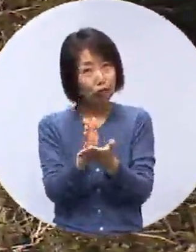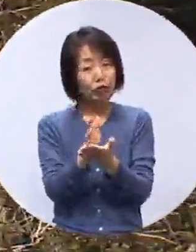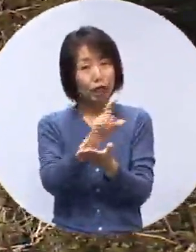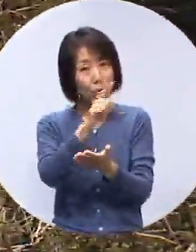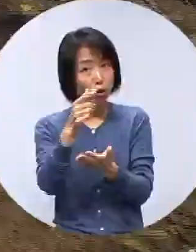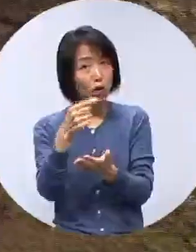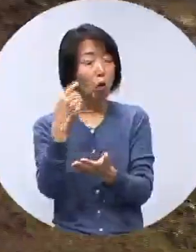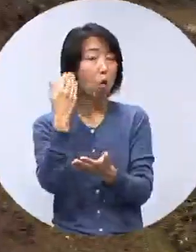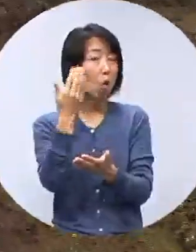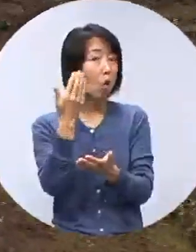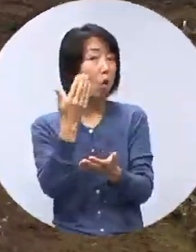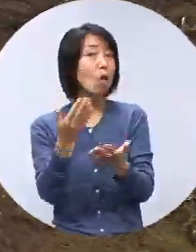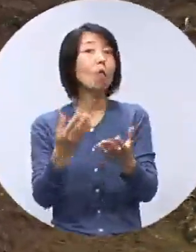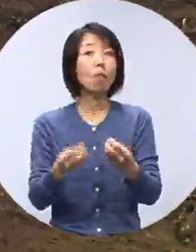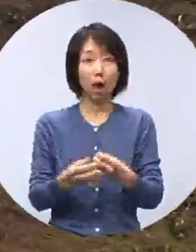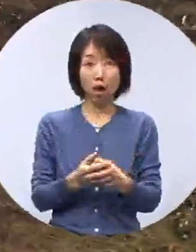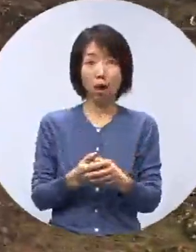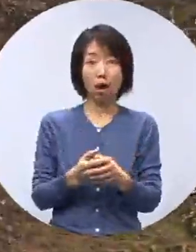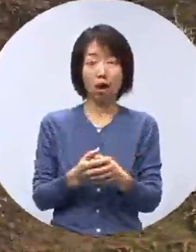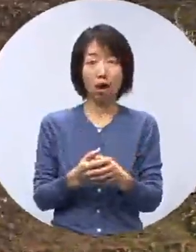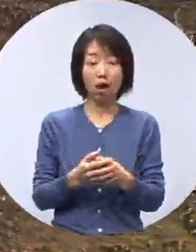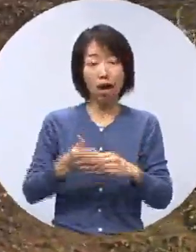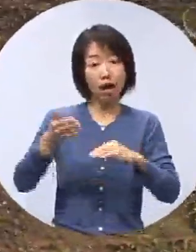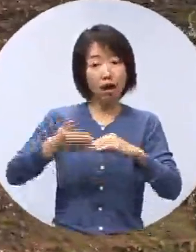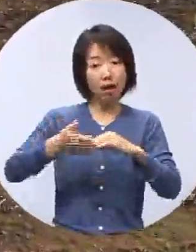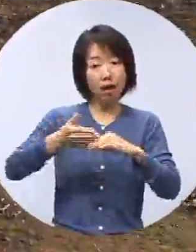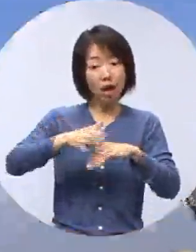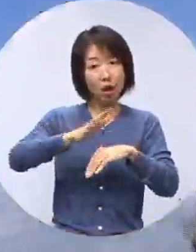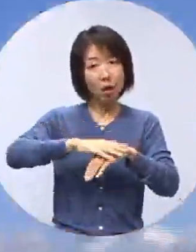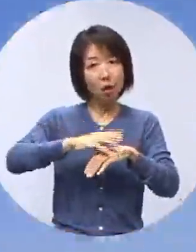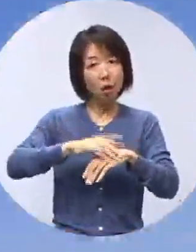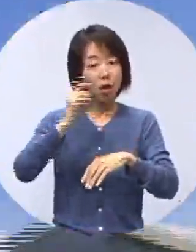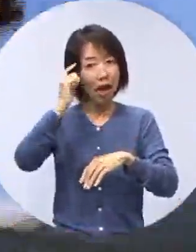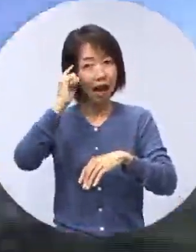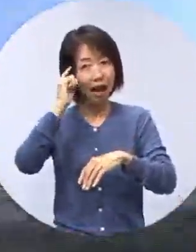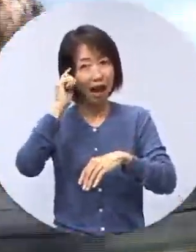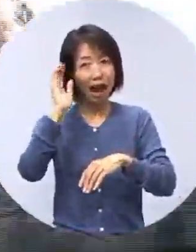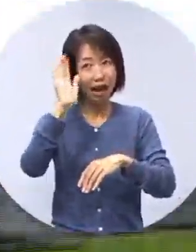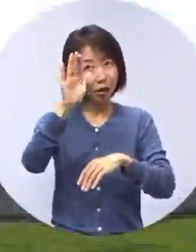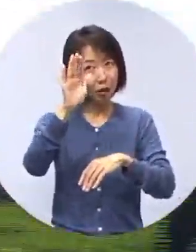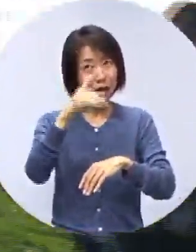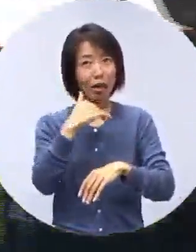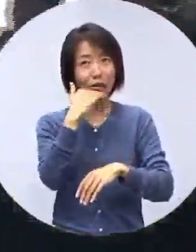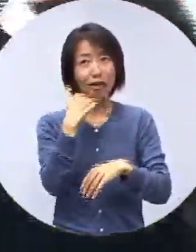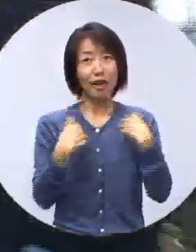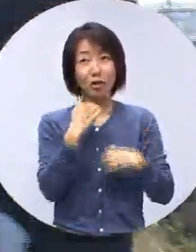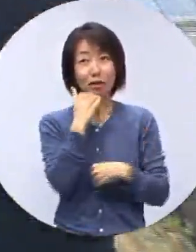ました。どんな大根のレシピを考えてくれるのか楽しみですね。